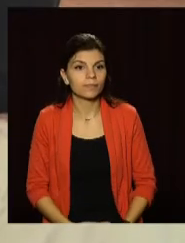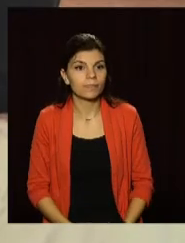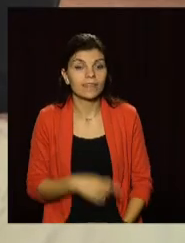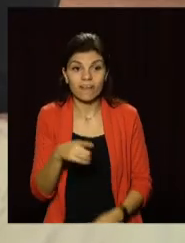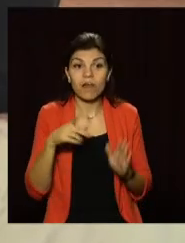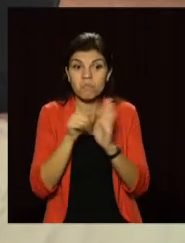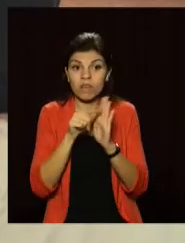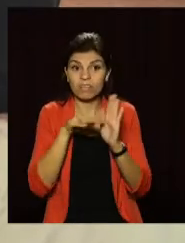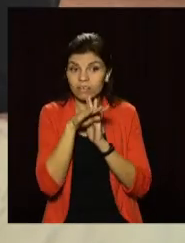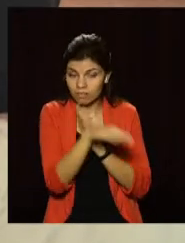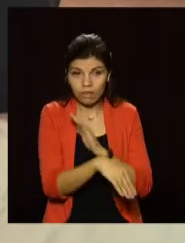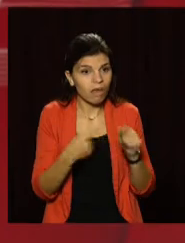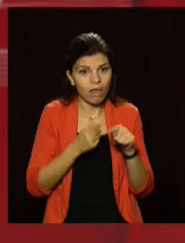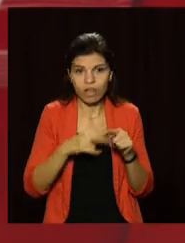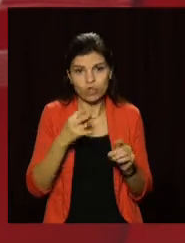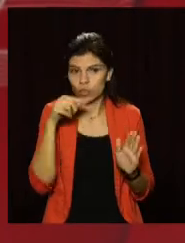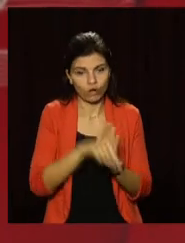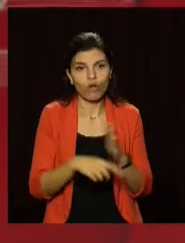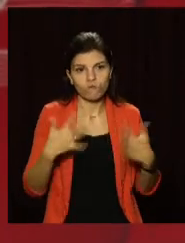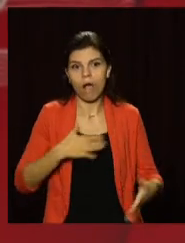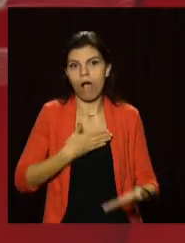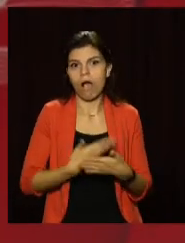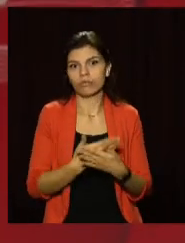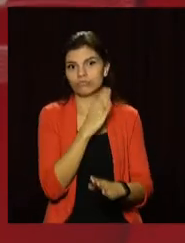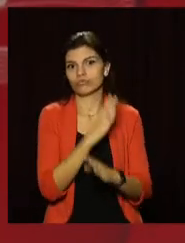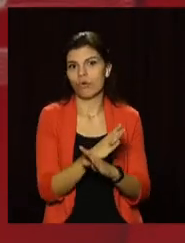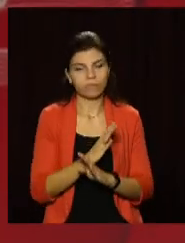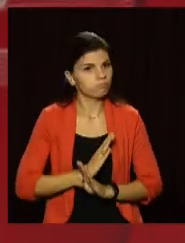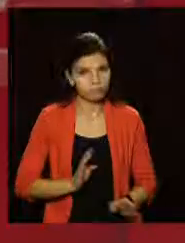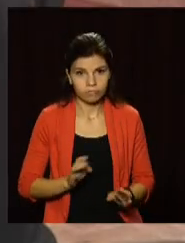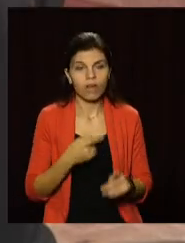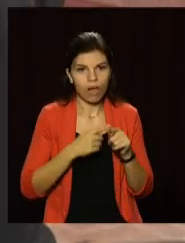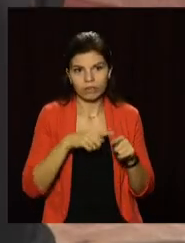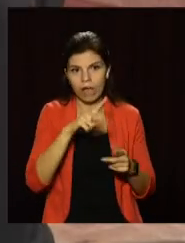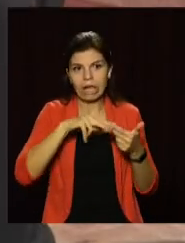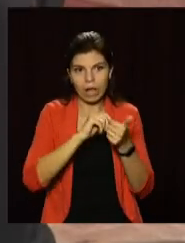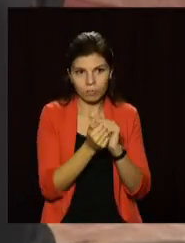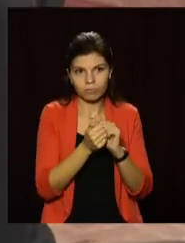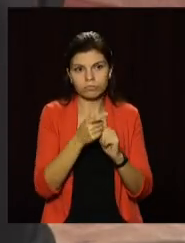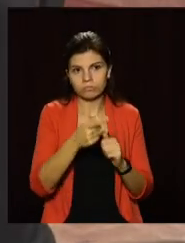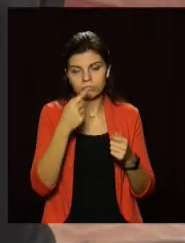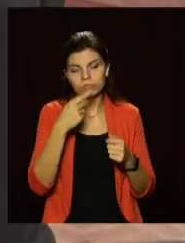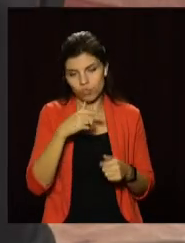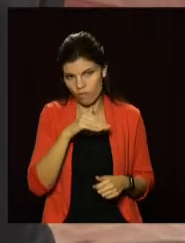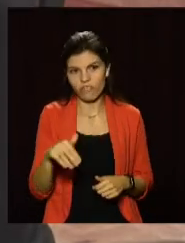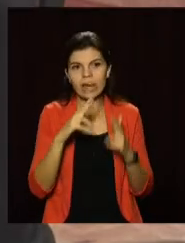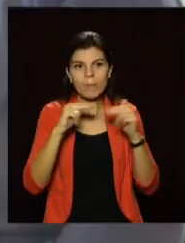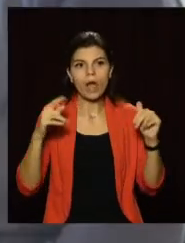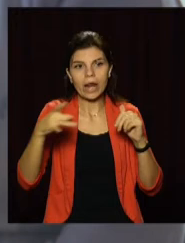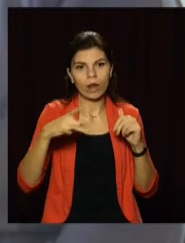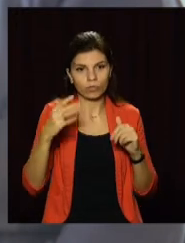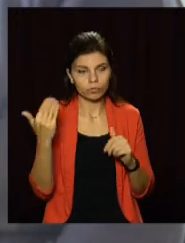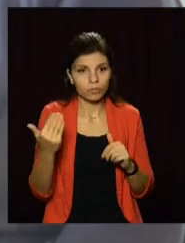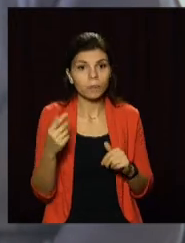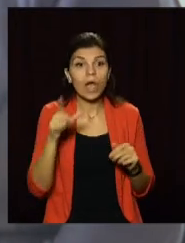Вийти на пенсію не означає відмовитися від активного способу життя. У цьому переконані у Кам'янському територіальному центрі Дніпровського району.